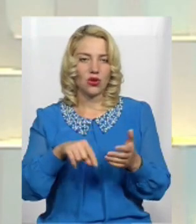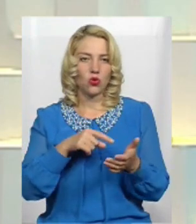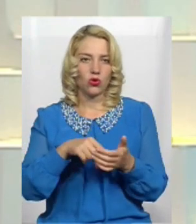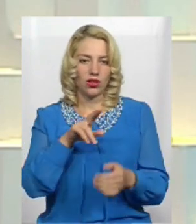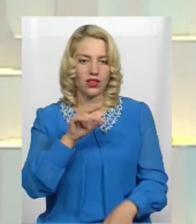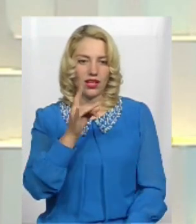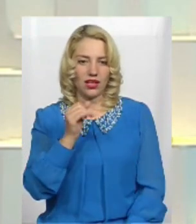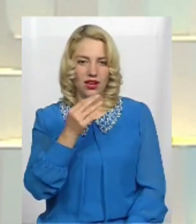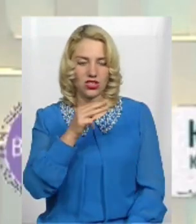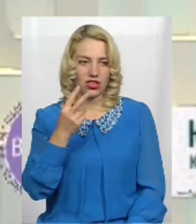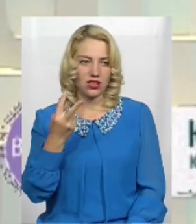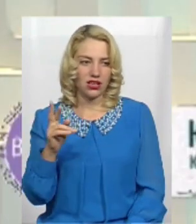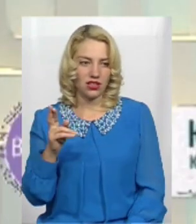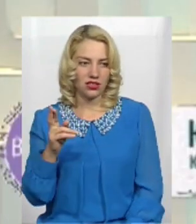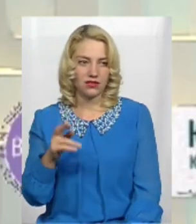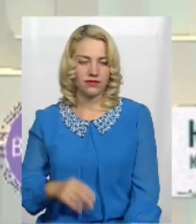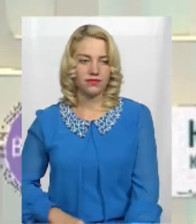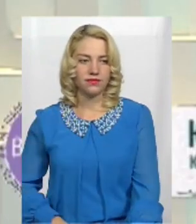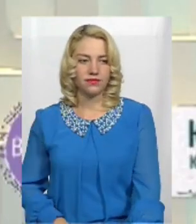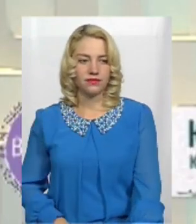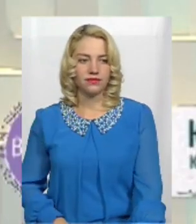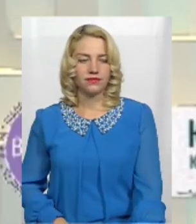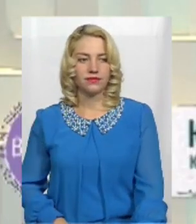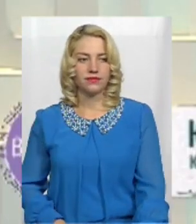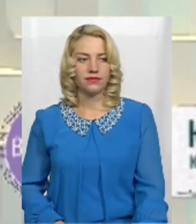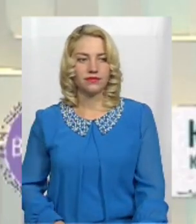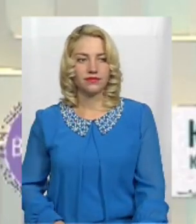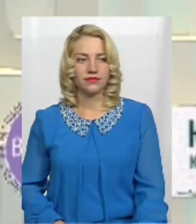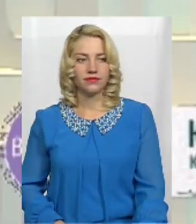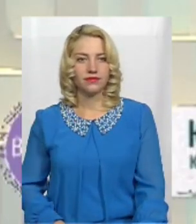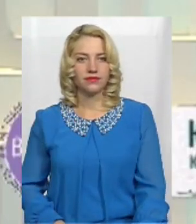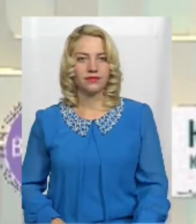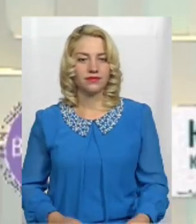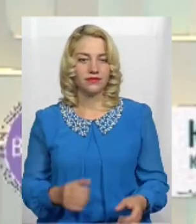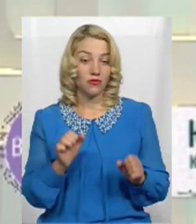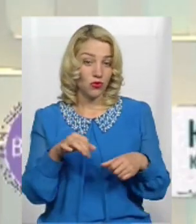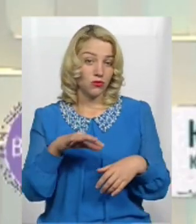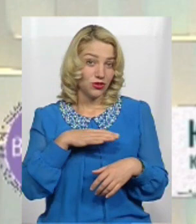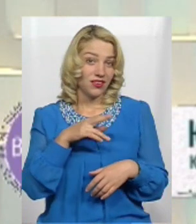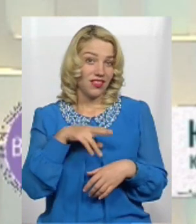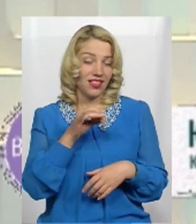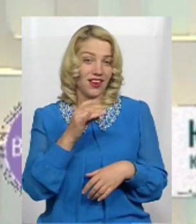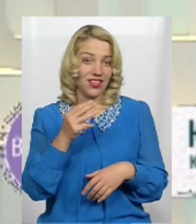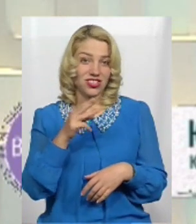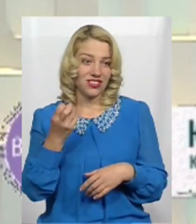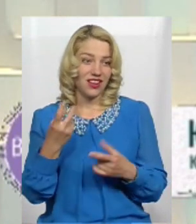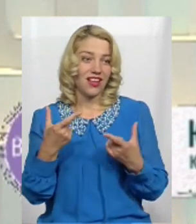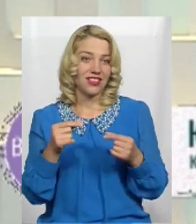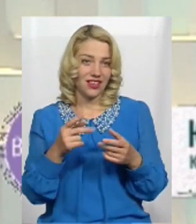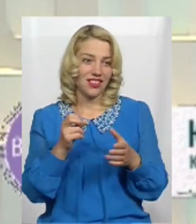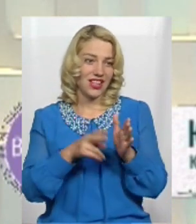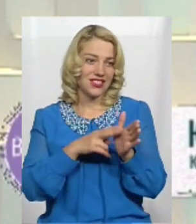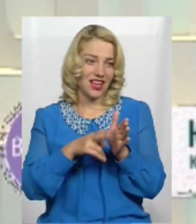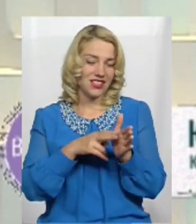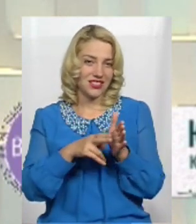Ну, так, якщо логічно подумати, залізничний музей залізниці. Мабуть, в Деражні. Ну, в Деражні. Але де саме? На